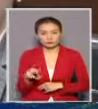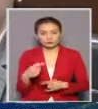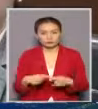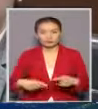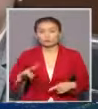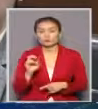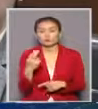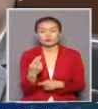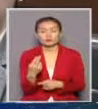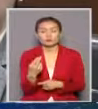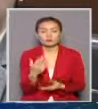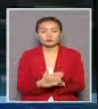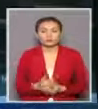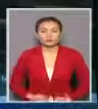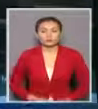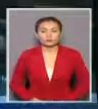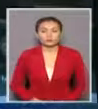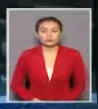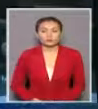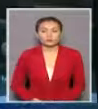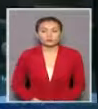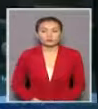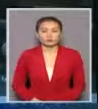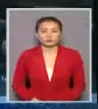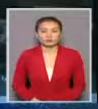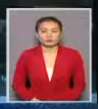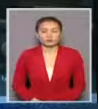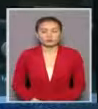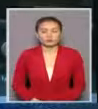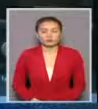разных национальностей. Айзада Гавит, Слухи Хаттар Газаевик, Галам, телеканал Атырау.